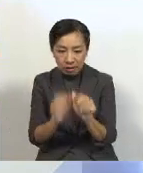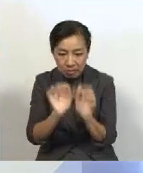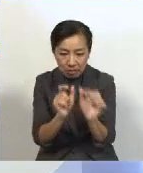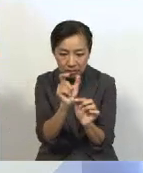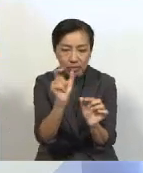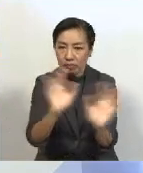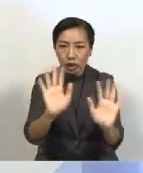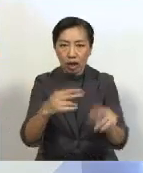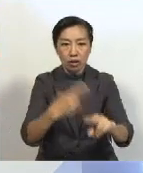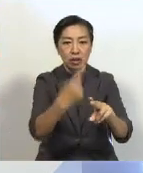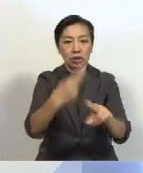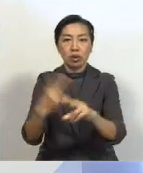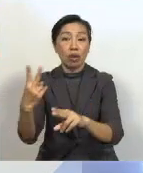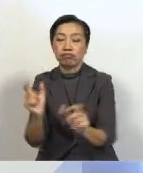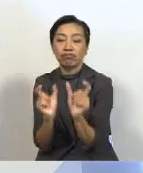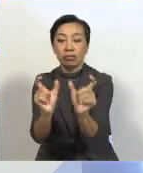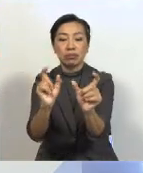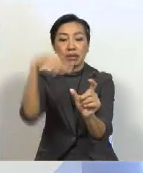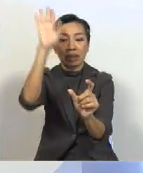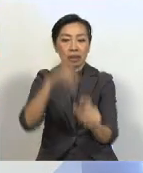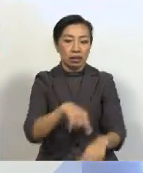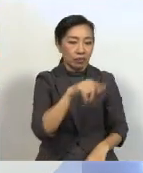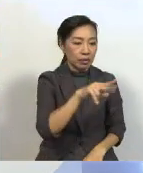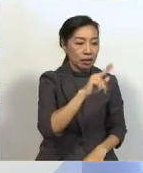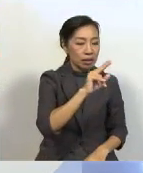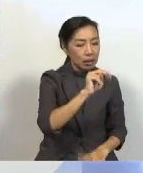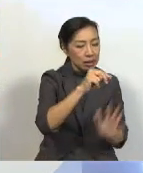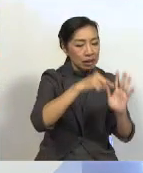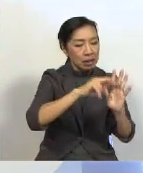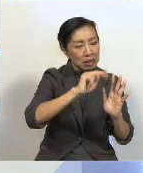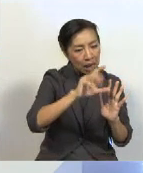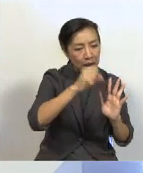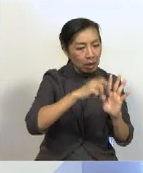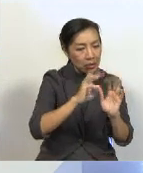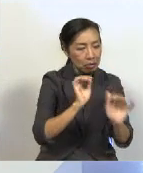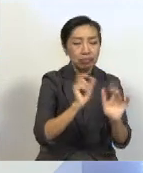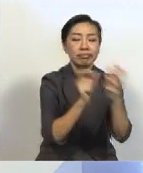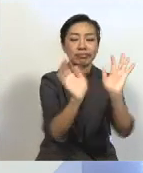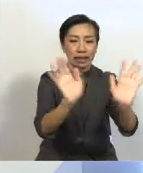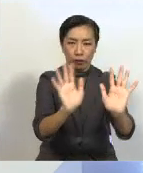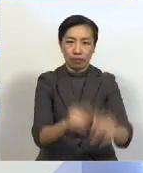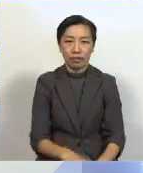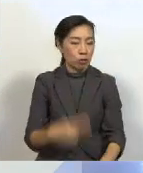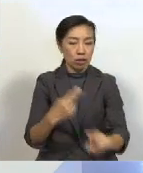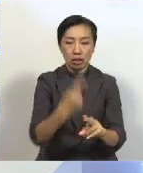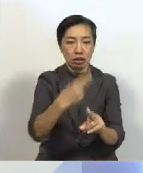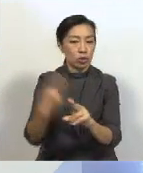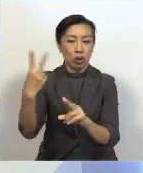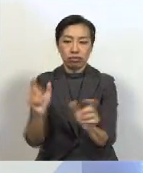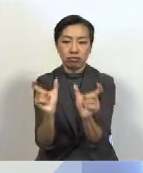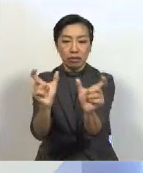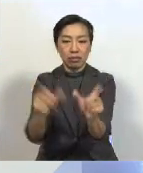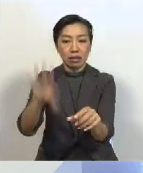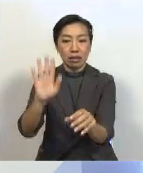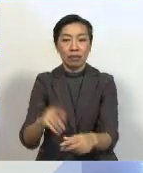นะคะเอาชื่อของตัวเองก็พออย่างดิฉันปฐมาพรหานชาญชัยจะได้เร็วมากยิ่งขึ้น ลดเวลาลง ใช่ค่ะ ครับก็ต้องอาจจะต้อง